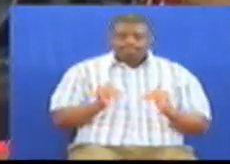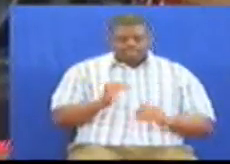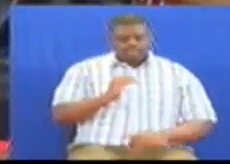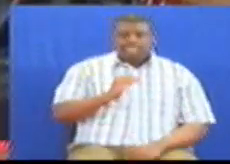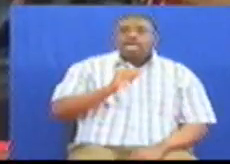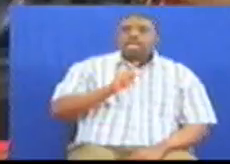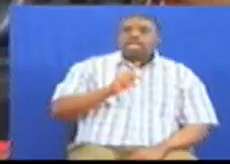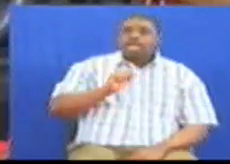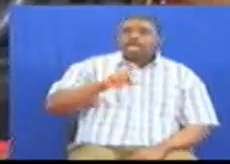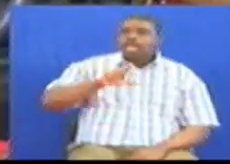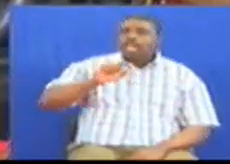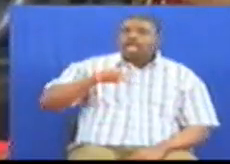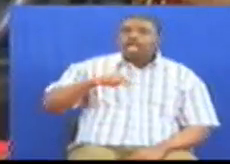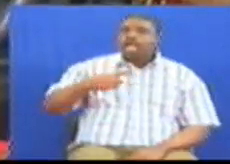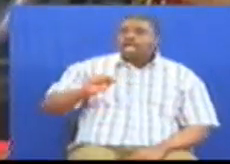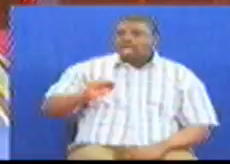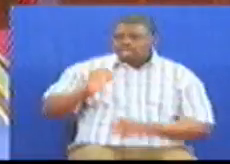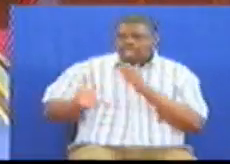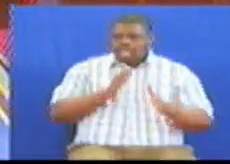Julius Kalanga Laiza ajiandae.